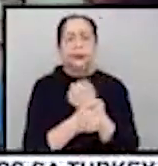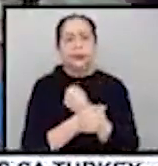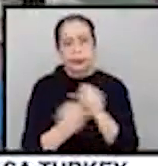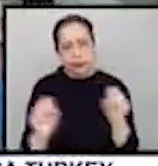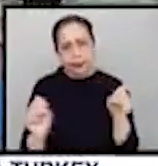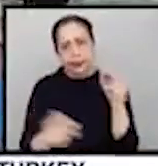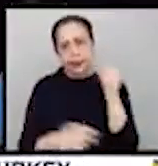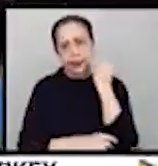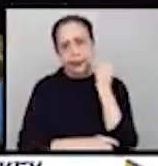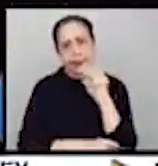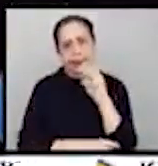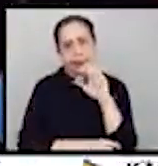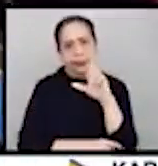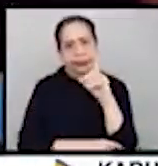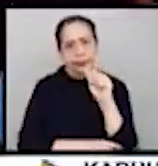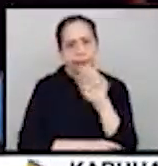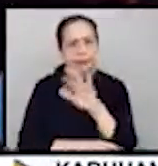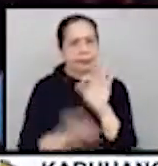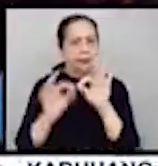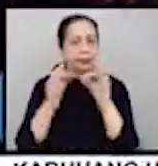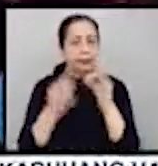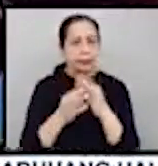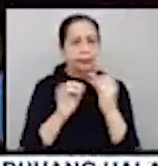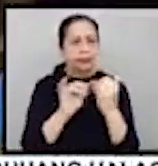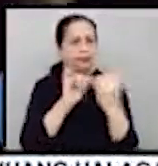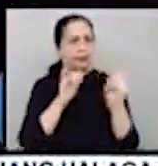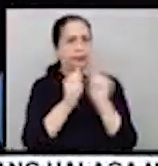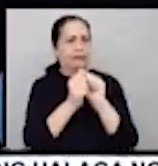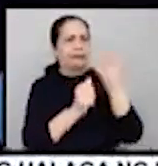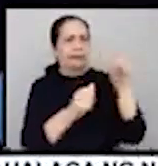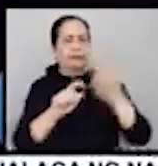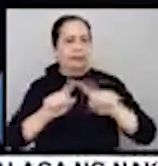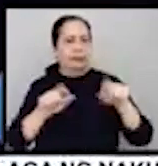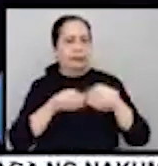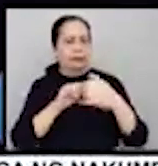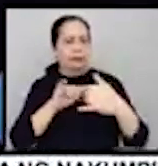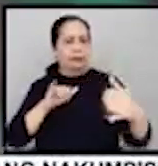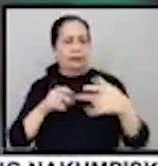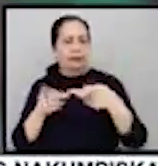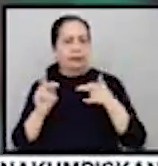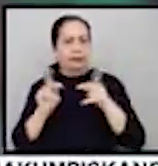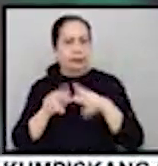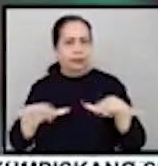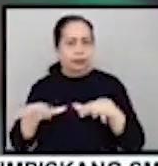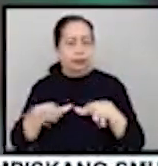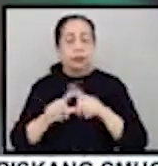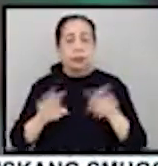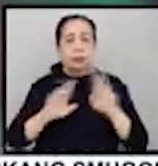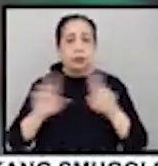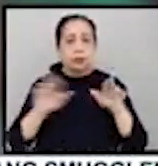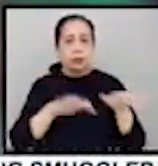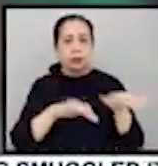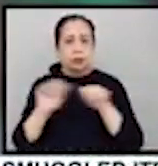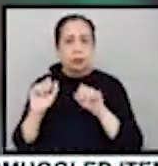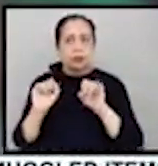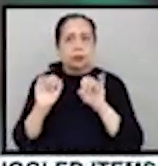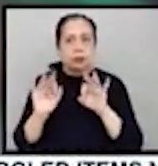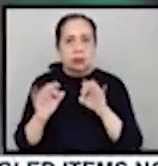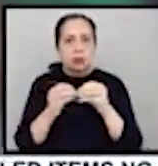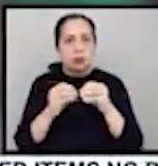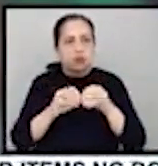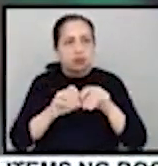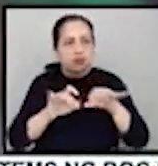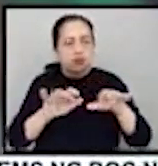ang kanyang pamilya dahil malayo sila sa sentro ng lindol. Pero anya, handa silang lumikas sakaling lumawak pa ang epekto